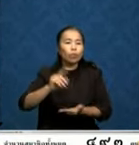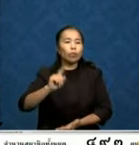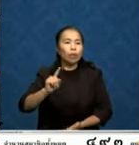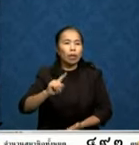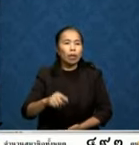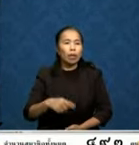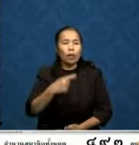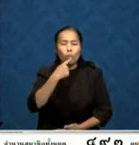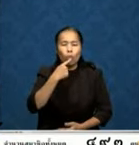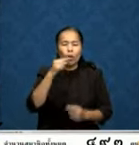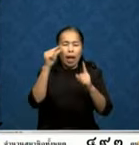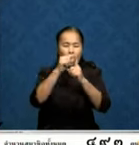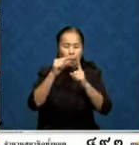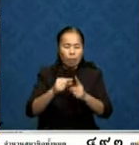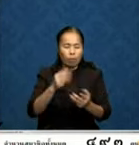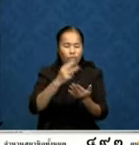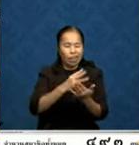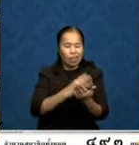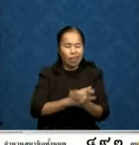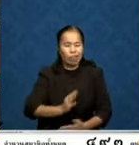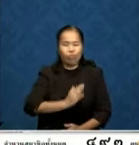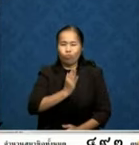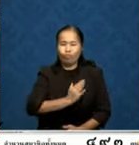ศัพท์วิชาการมากได้ไหมครับ